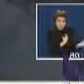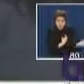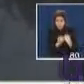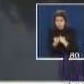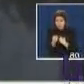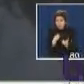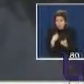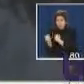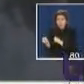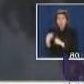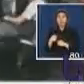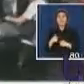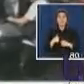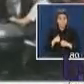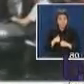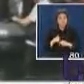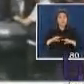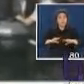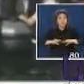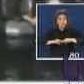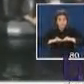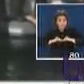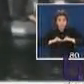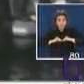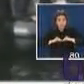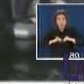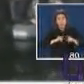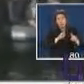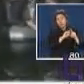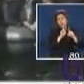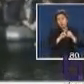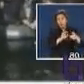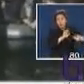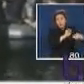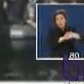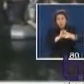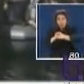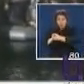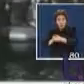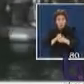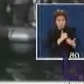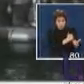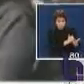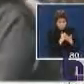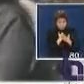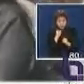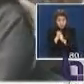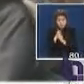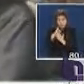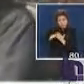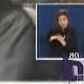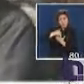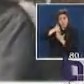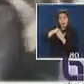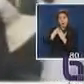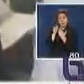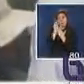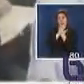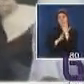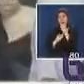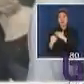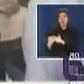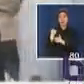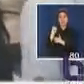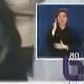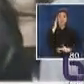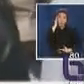มทั้งการมีส่วนร่วมของทุกฝ่ายที่จะเข้ามาร่วมกันในการฟื้นฟูและสร้างประเทศให้เข้มแข็งต่อไปใน